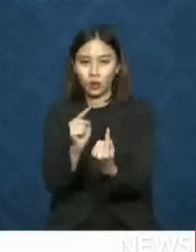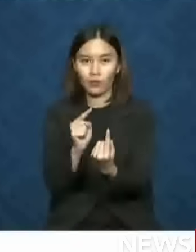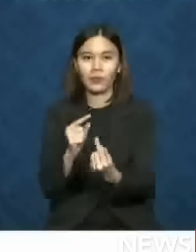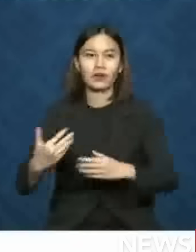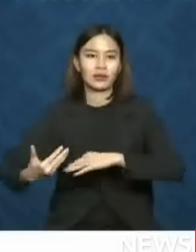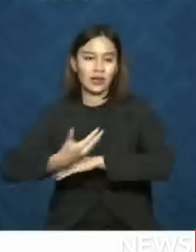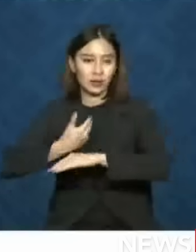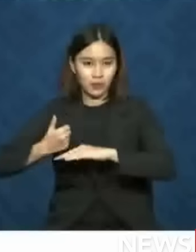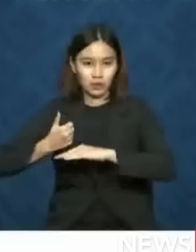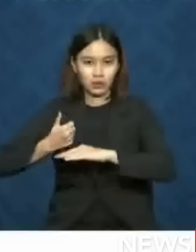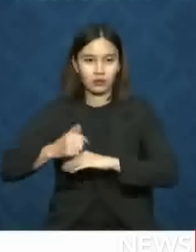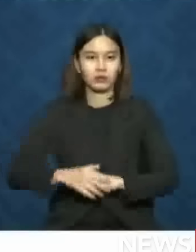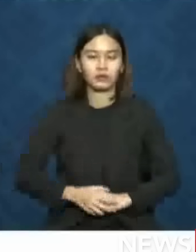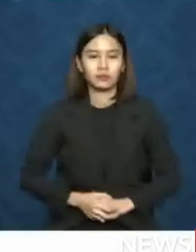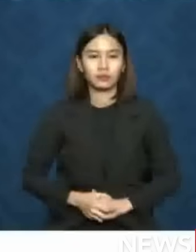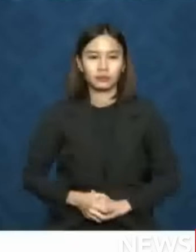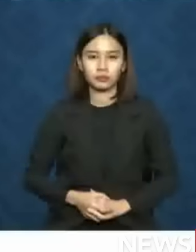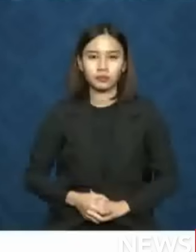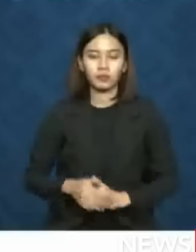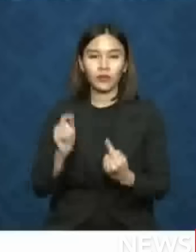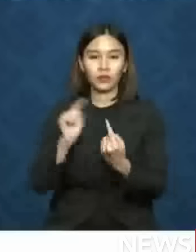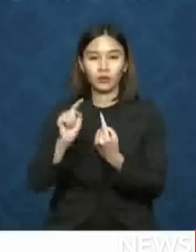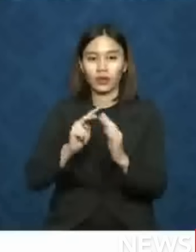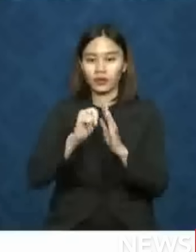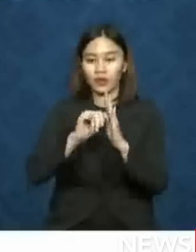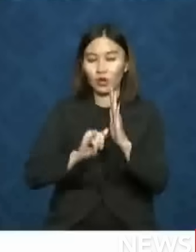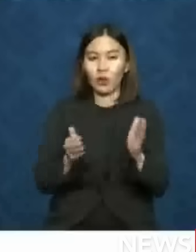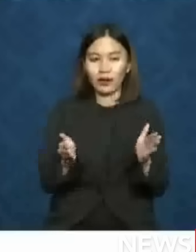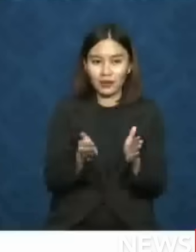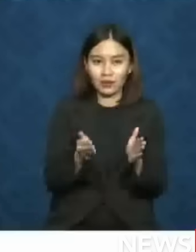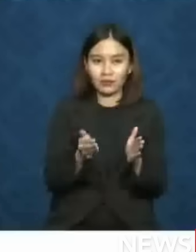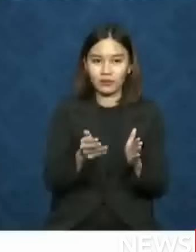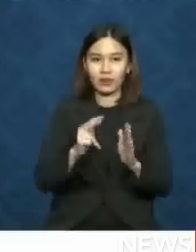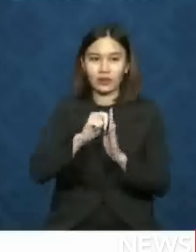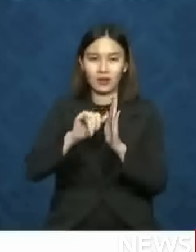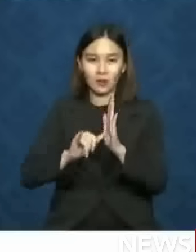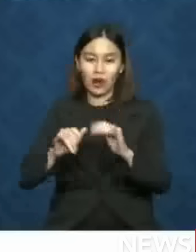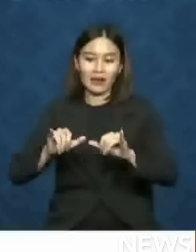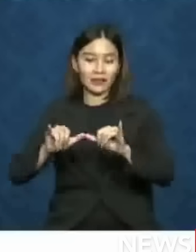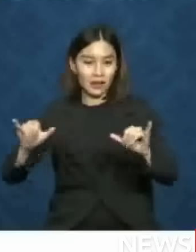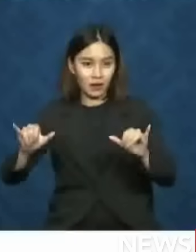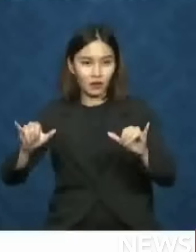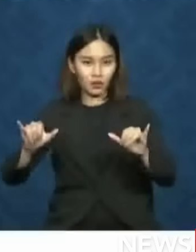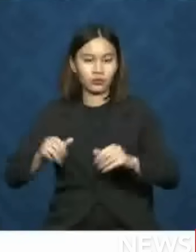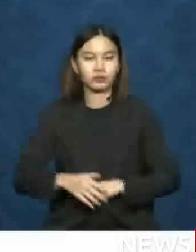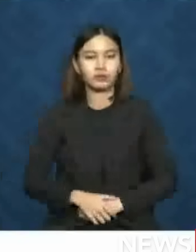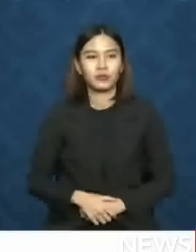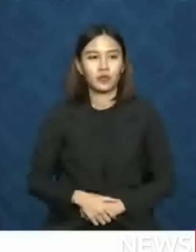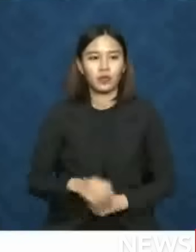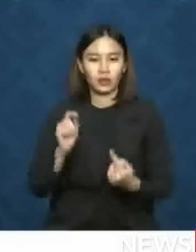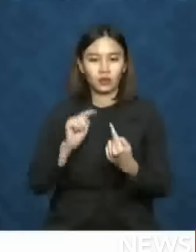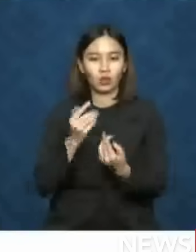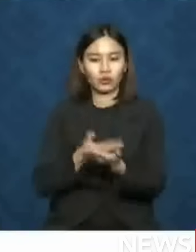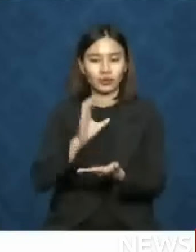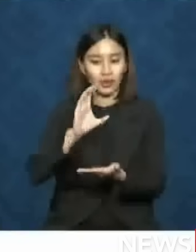การเมืองทั้งนโยบายระยะสั้นและนโยบายระยะยาวสำหรับงบ